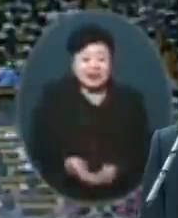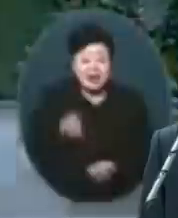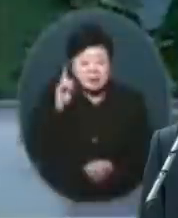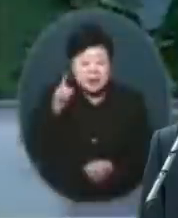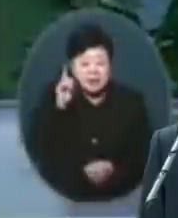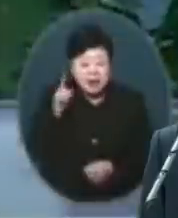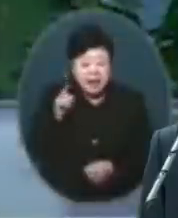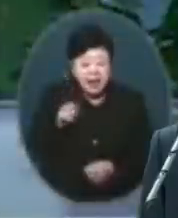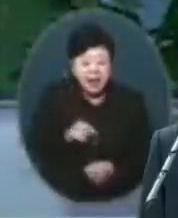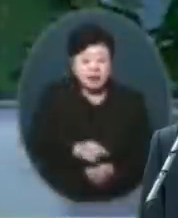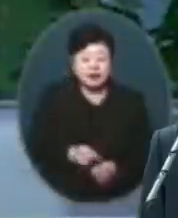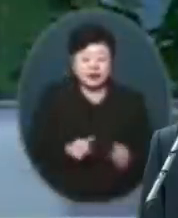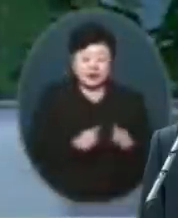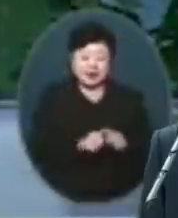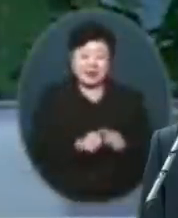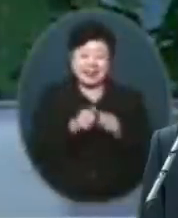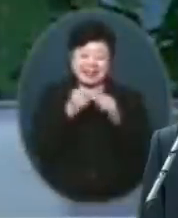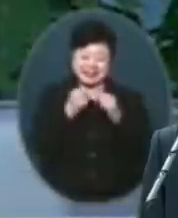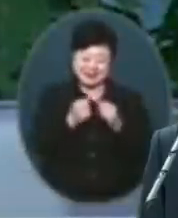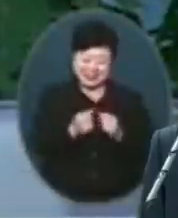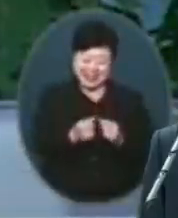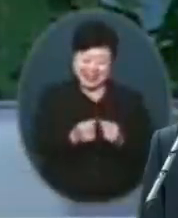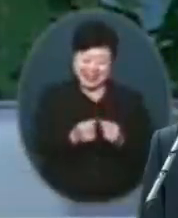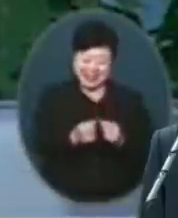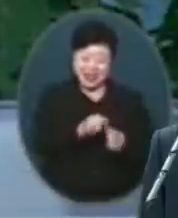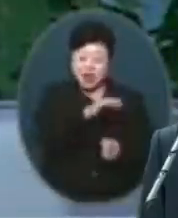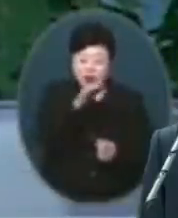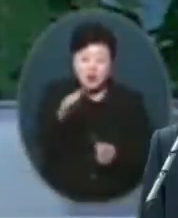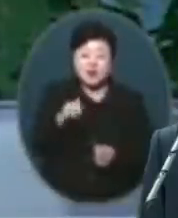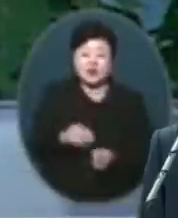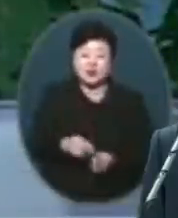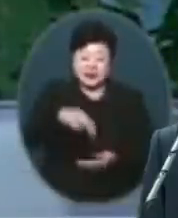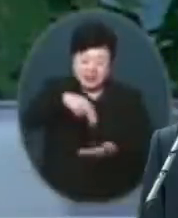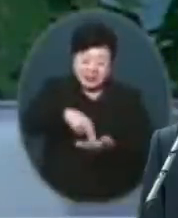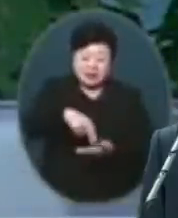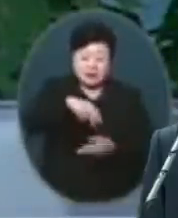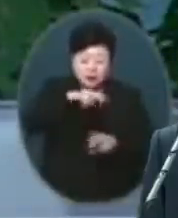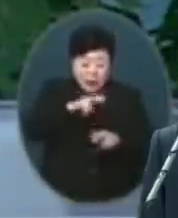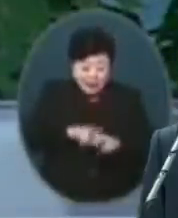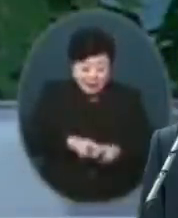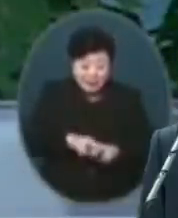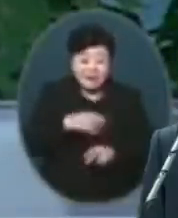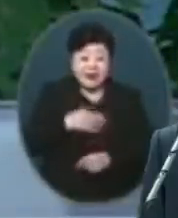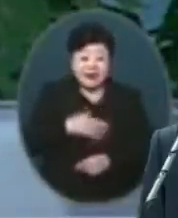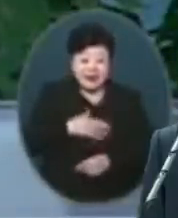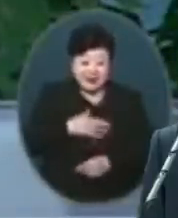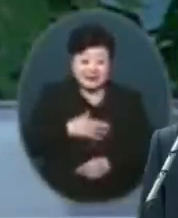매일같이 우리 곁에 계시며 우리의 일어서고 앉음을 살피시고